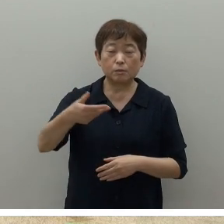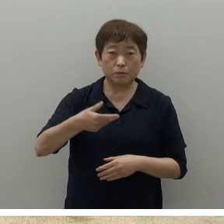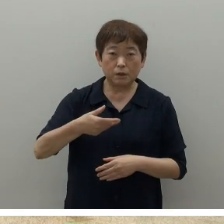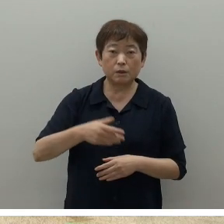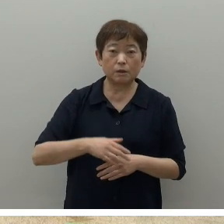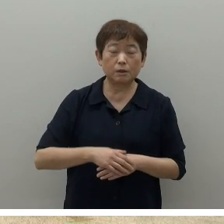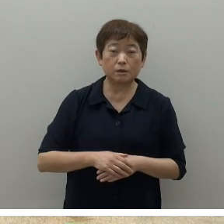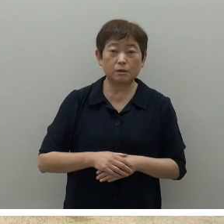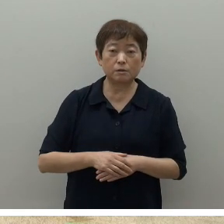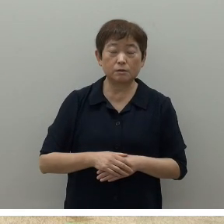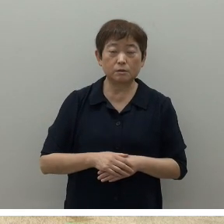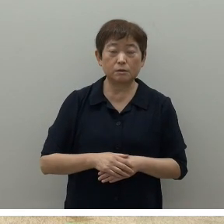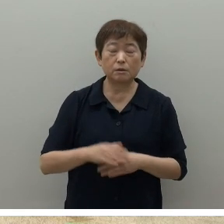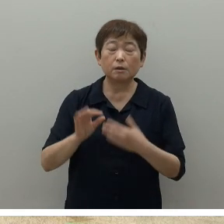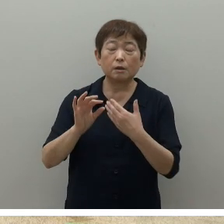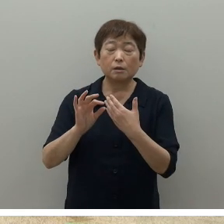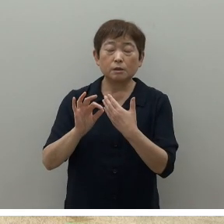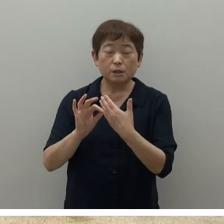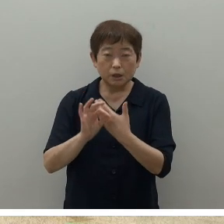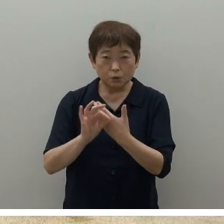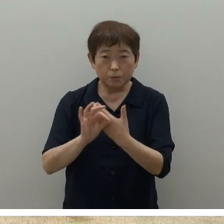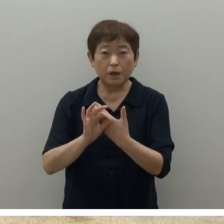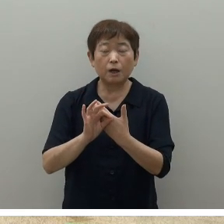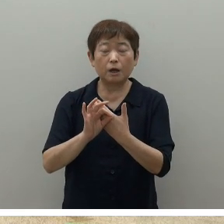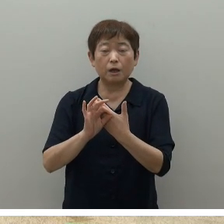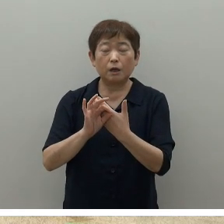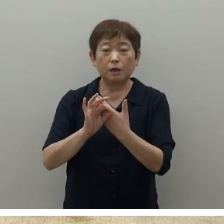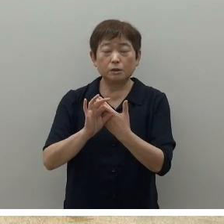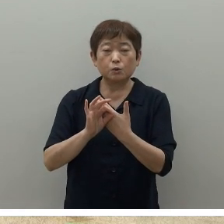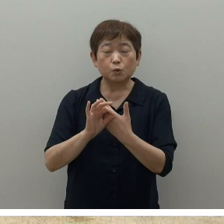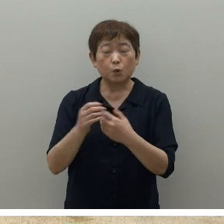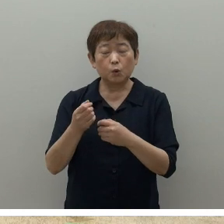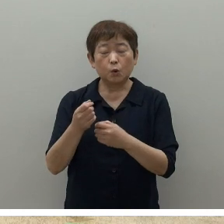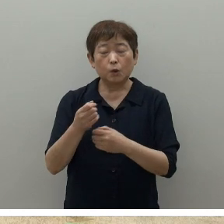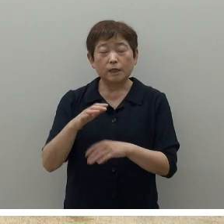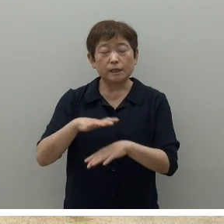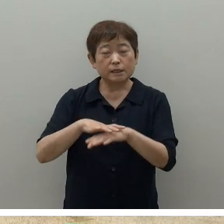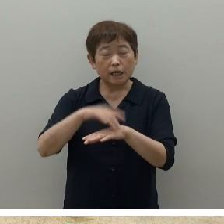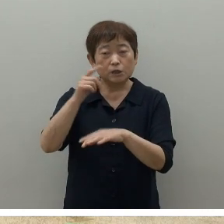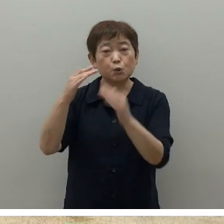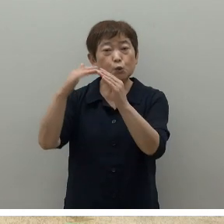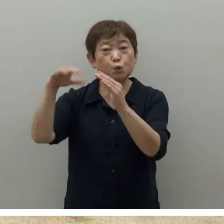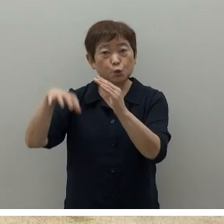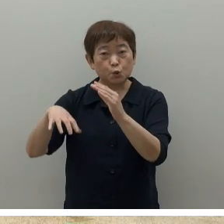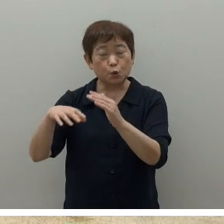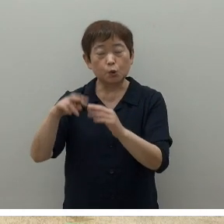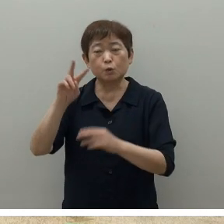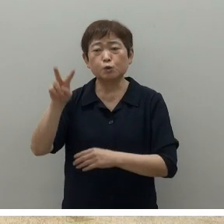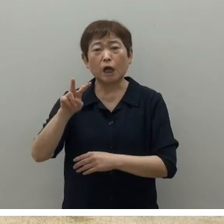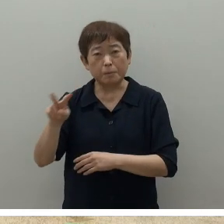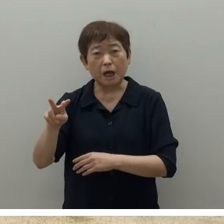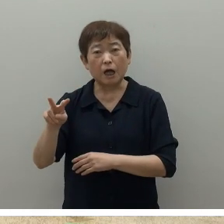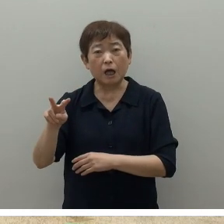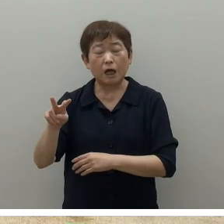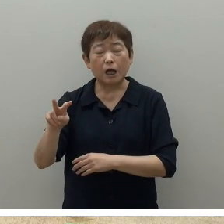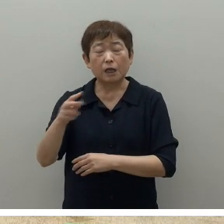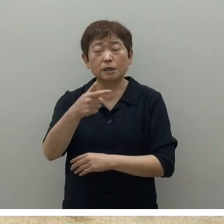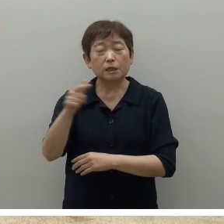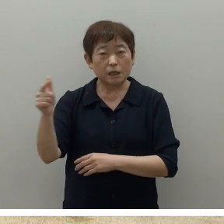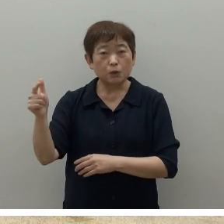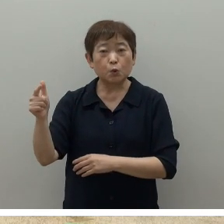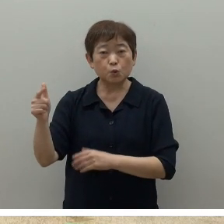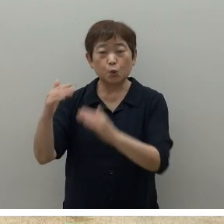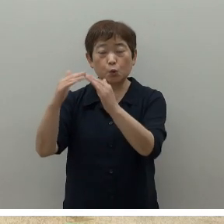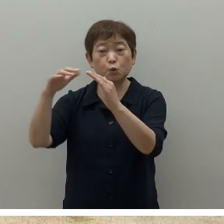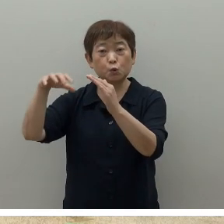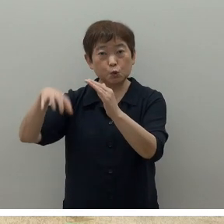例えば2番からもらう接種券をもらったその番号とかを打ち込めば大丈夫なんですか。 はい、